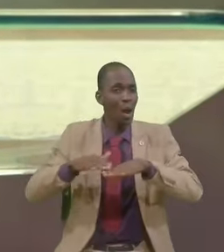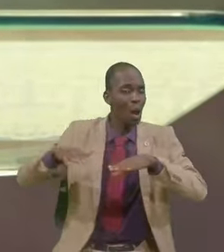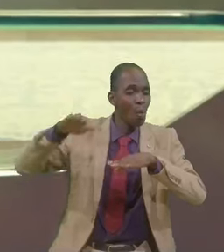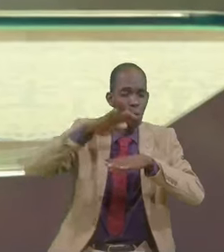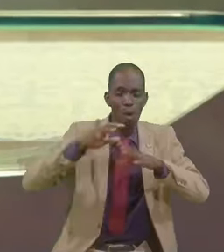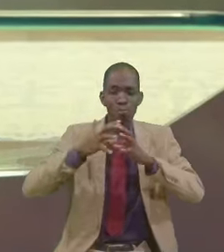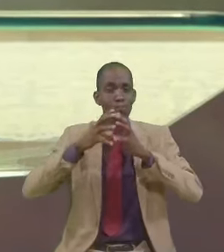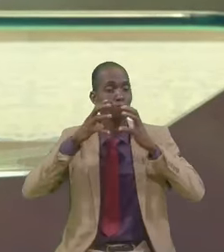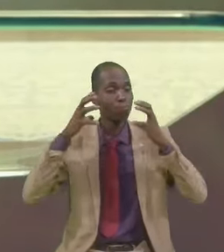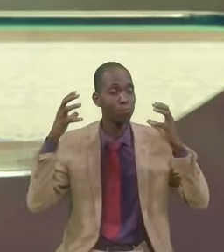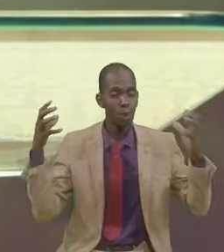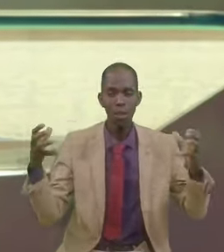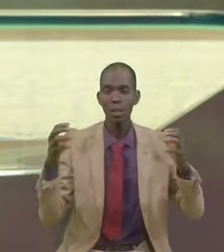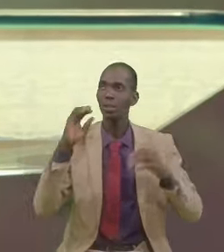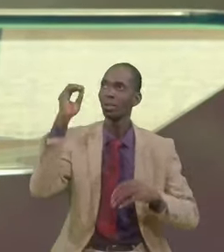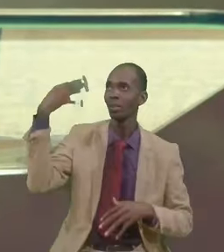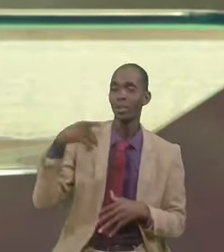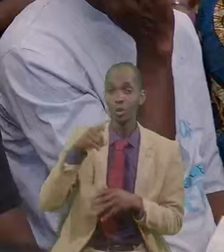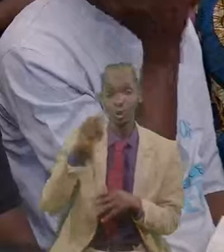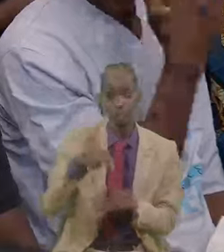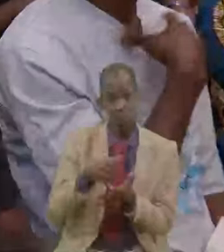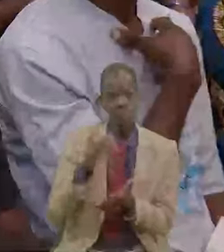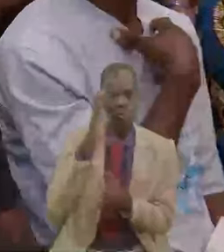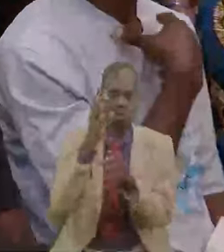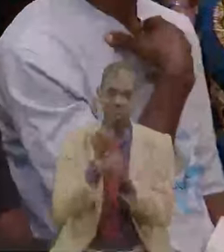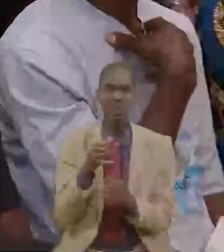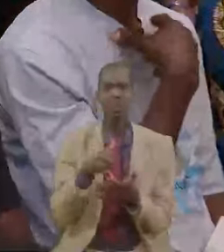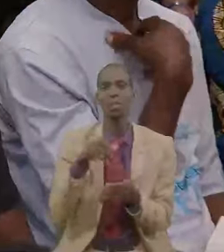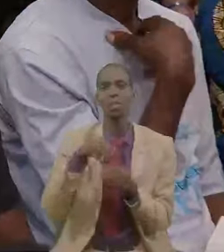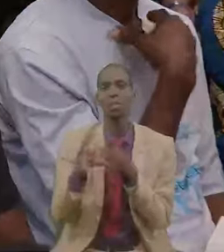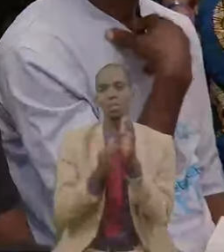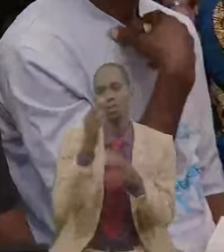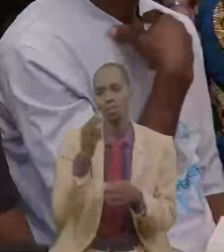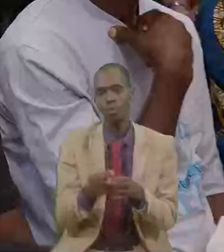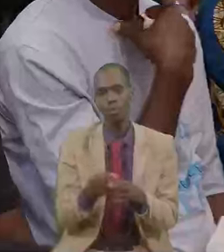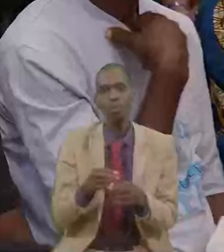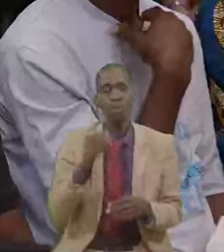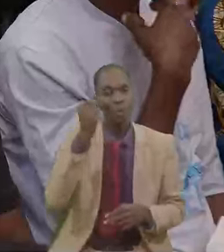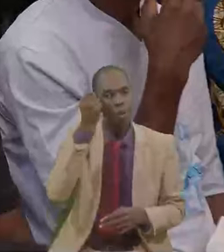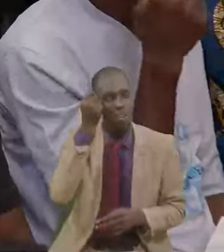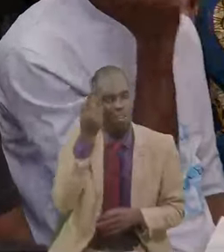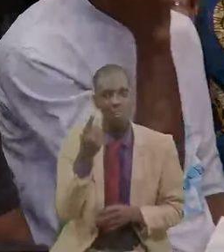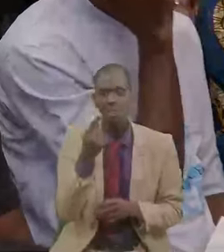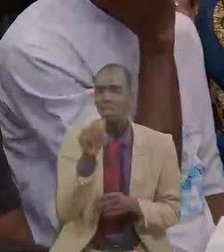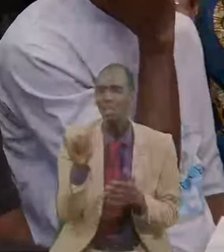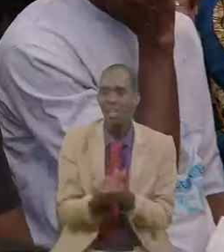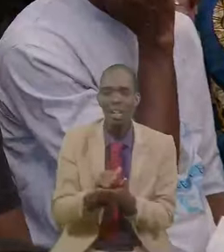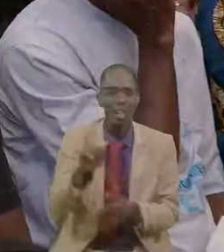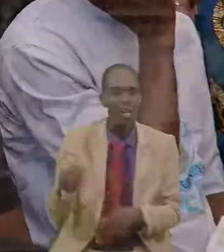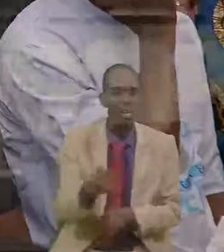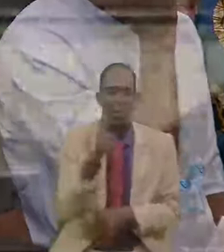que une abondance de grâce, ce soir, est-ce que vous en avez besoin, cela viendra. Comprenez ce soir que